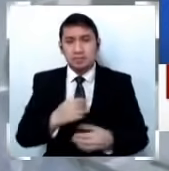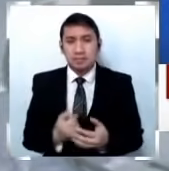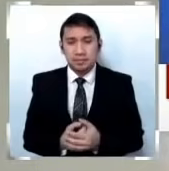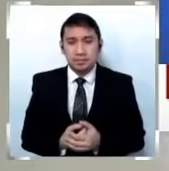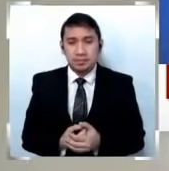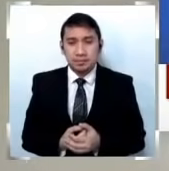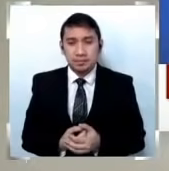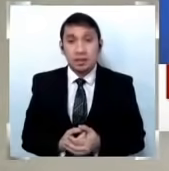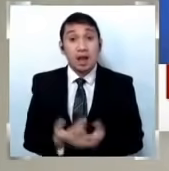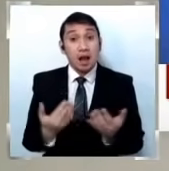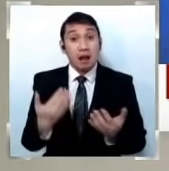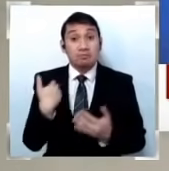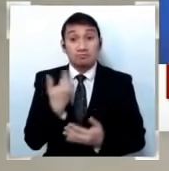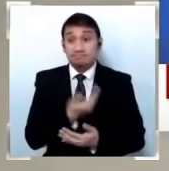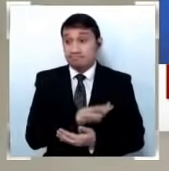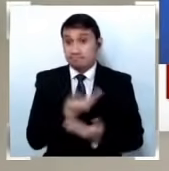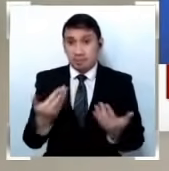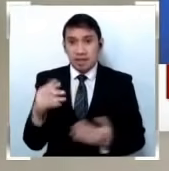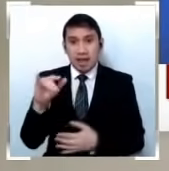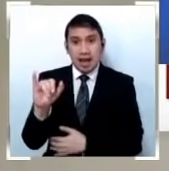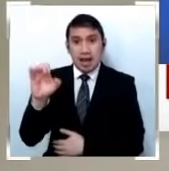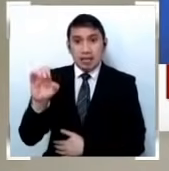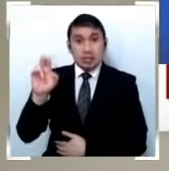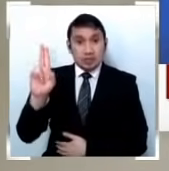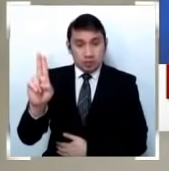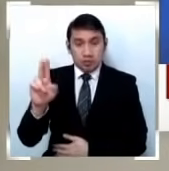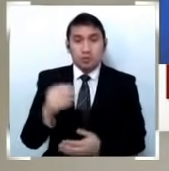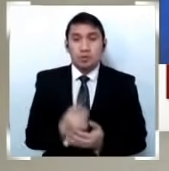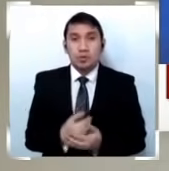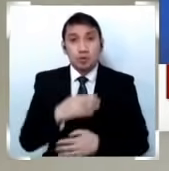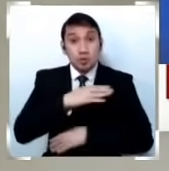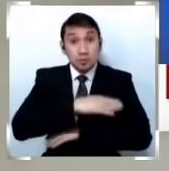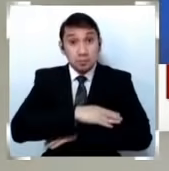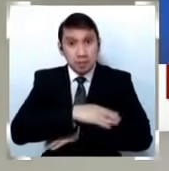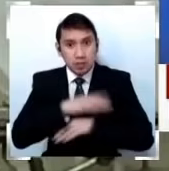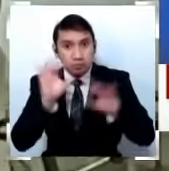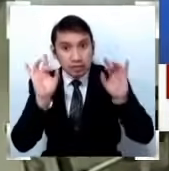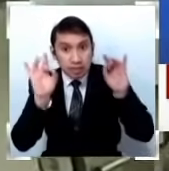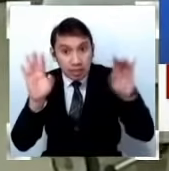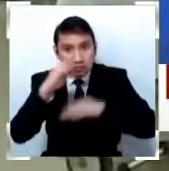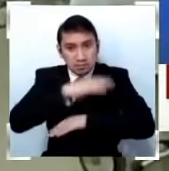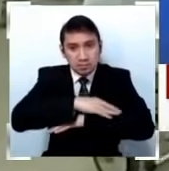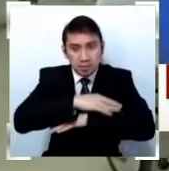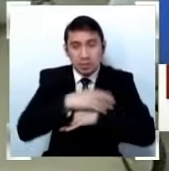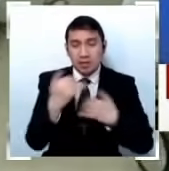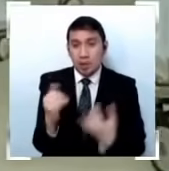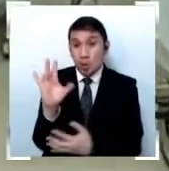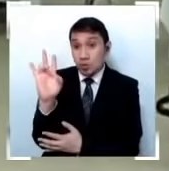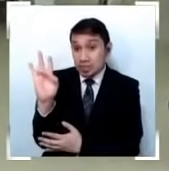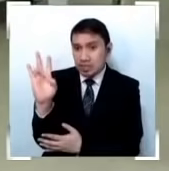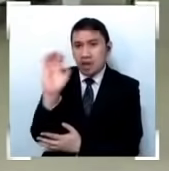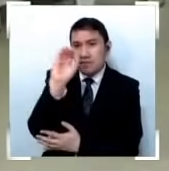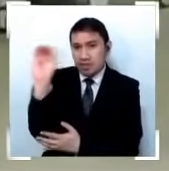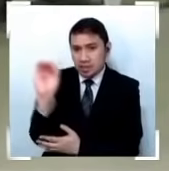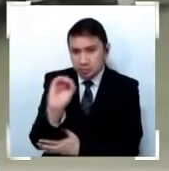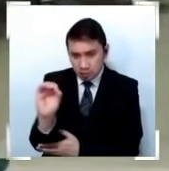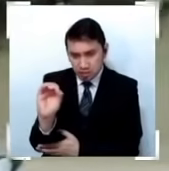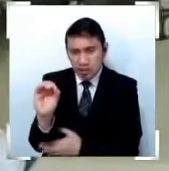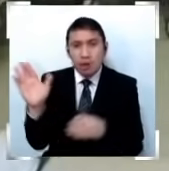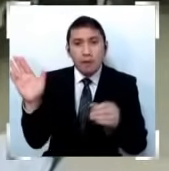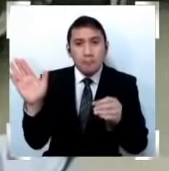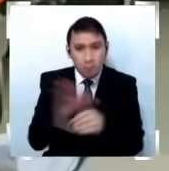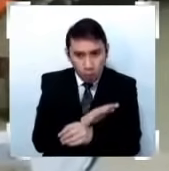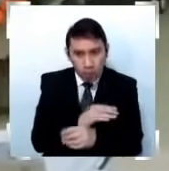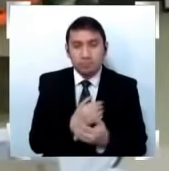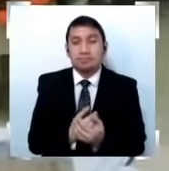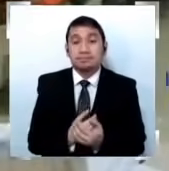aming ICU or critical beds na tinatawag is 71% occupied. Sa ngayon, halos